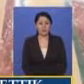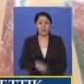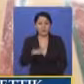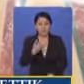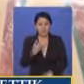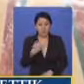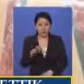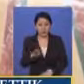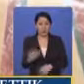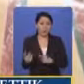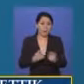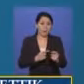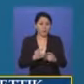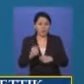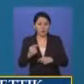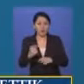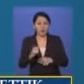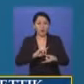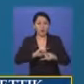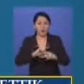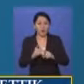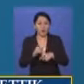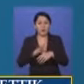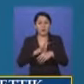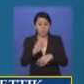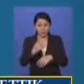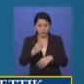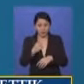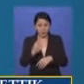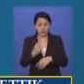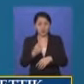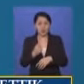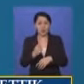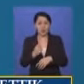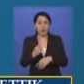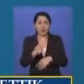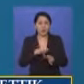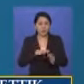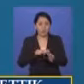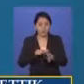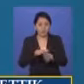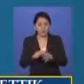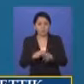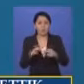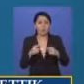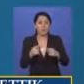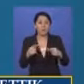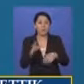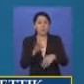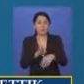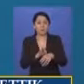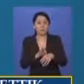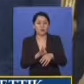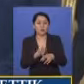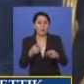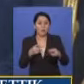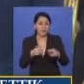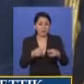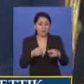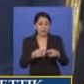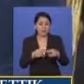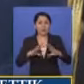Тоқаев билік тізгінін алған күннен бастап реформалар жүргізілетінін айтып келеді. Оның бір қатары атқарылды, ал кейбіріне пандемия кедергі болды.